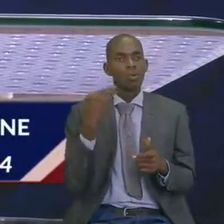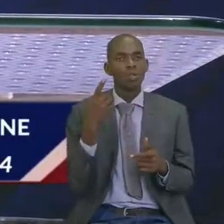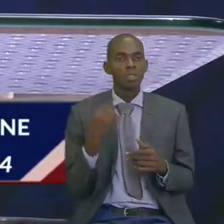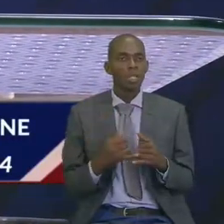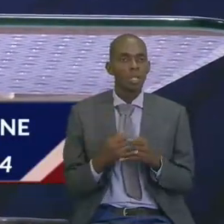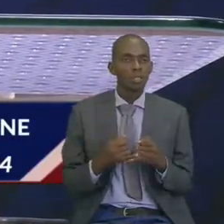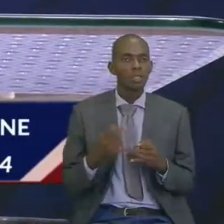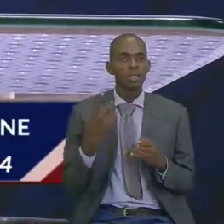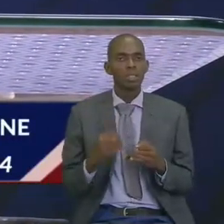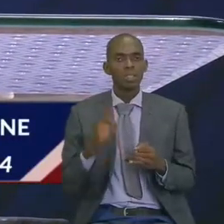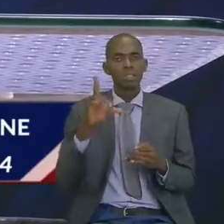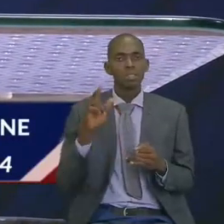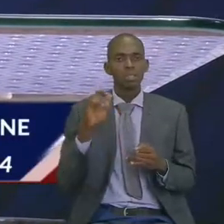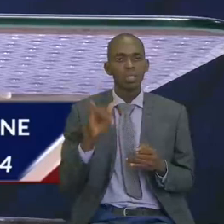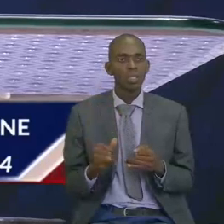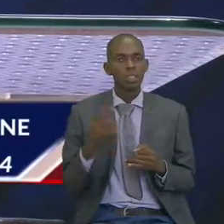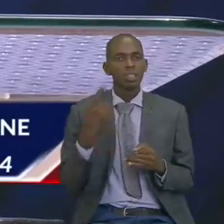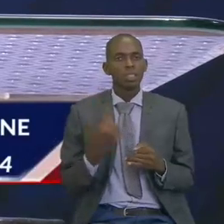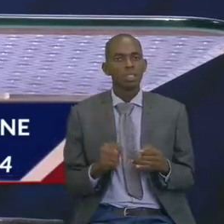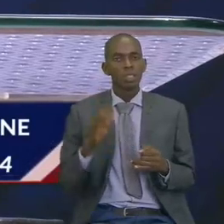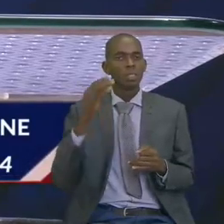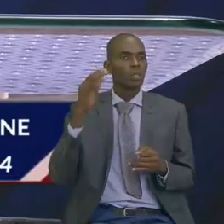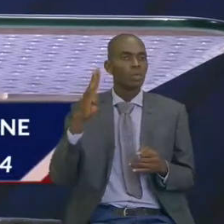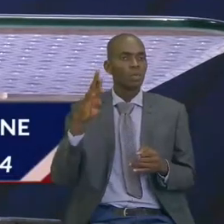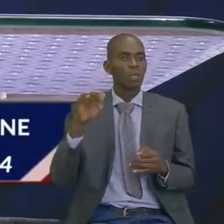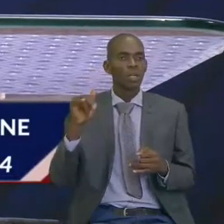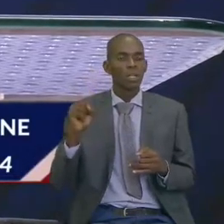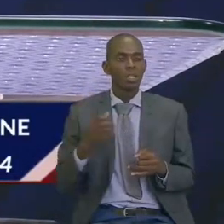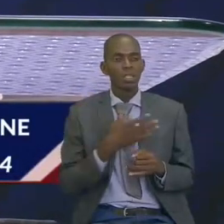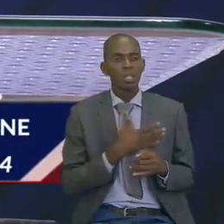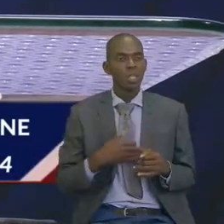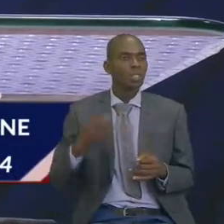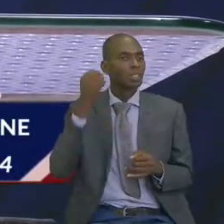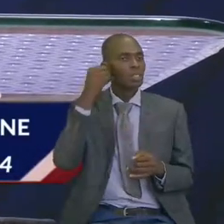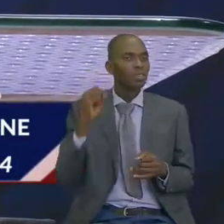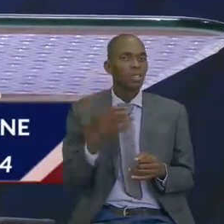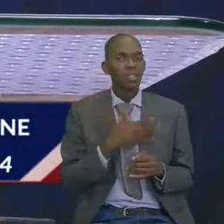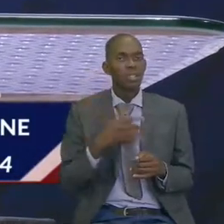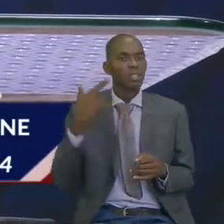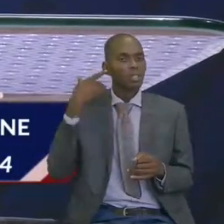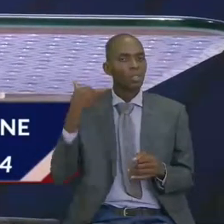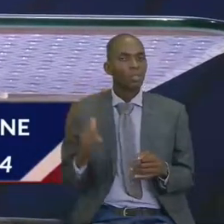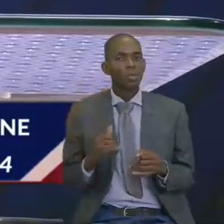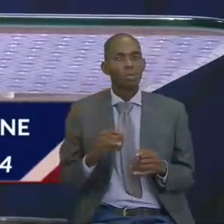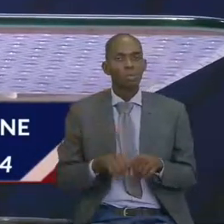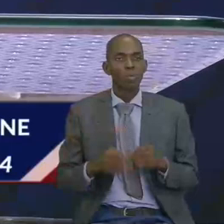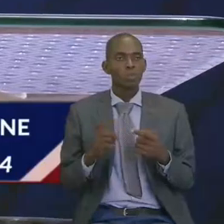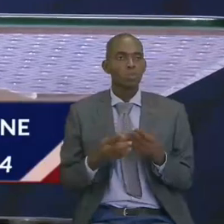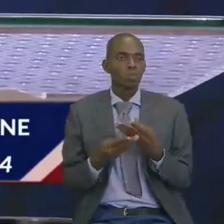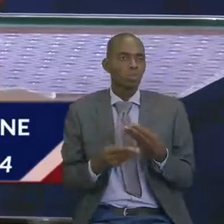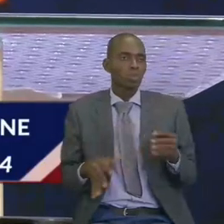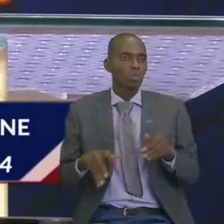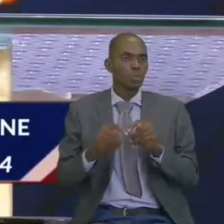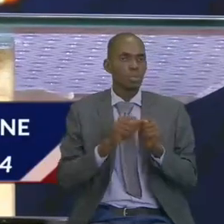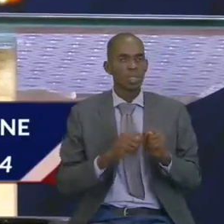l'argile, l'airain, l'argent et l'or furent brisés ensemble. Ce sont des royaumes,